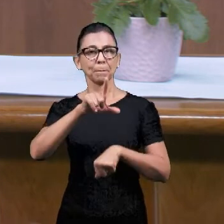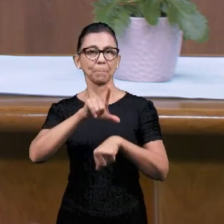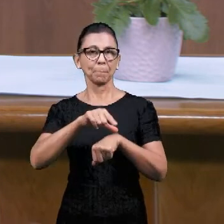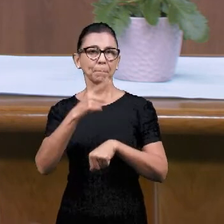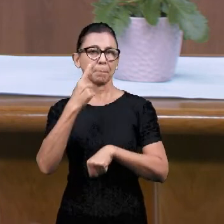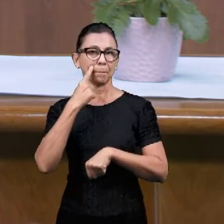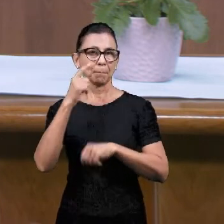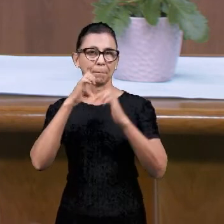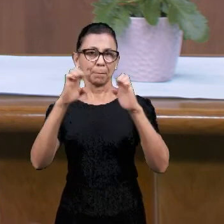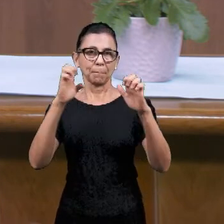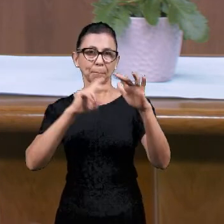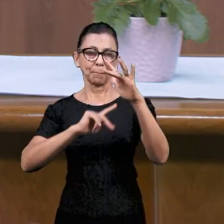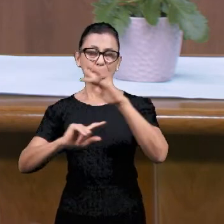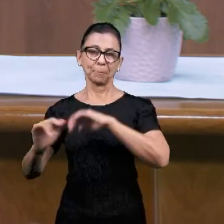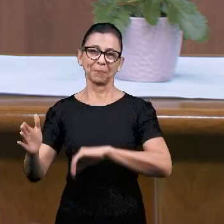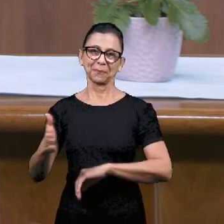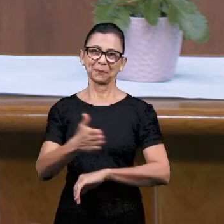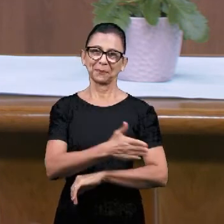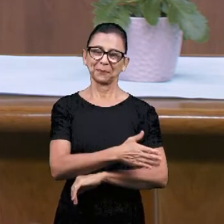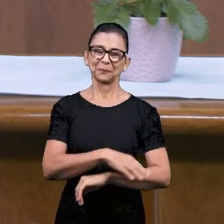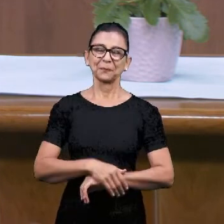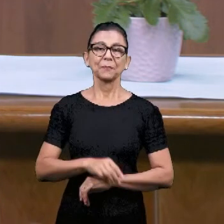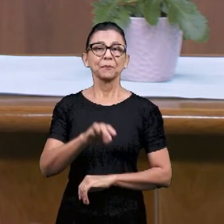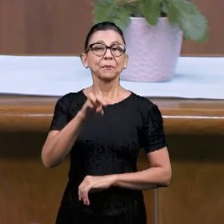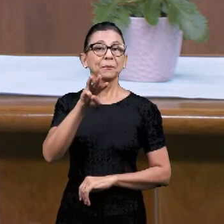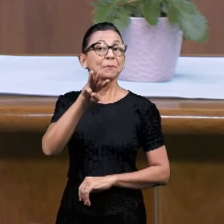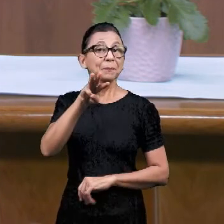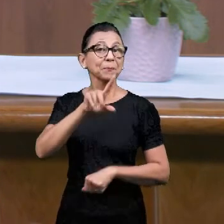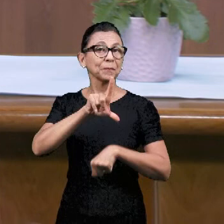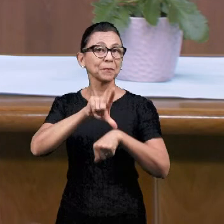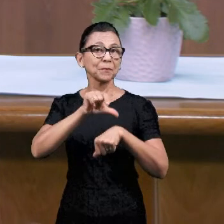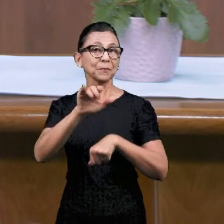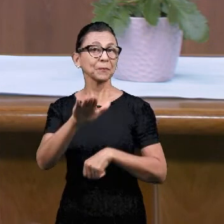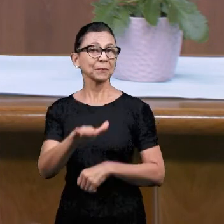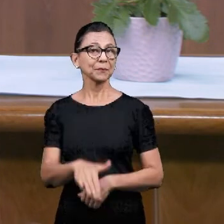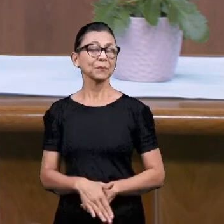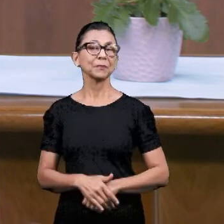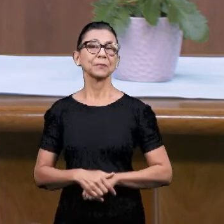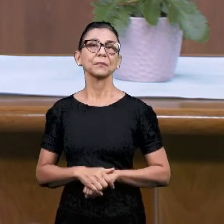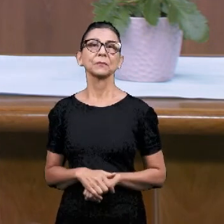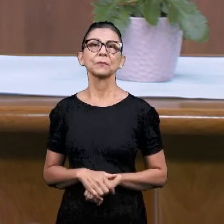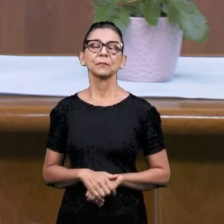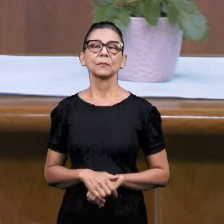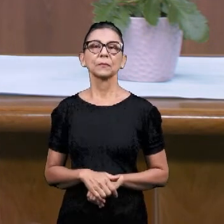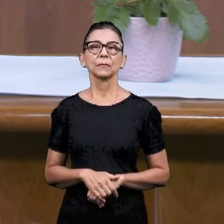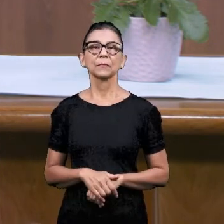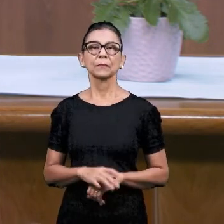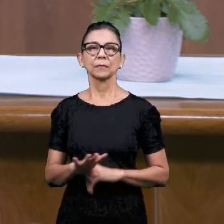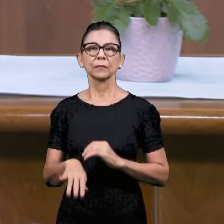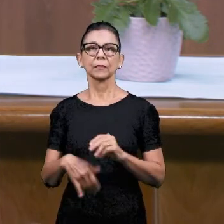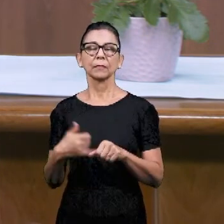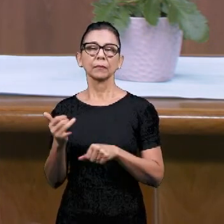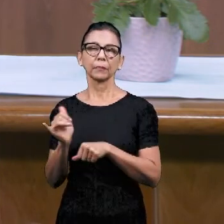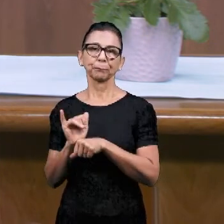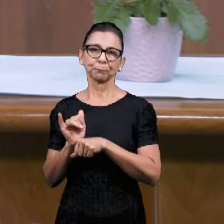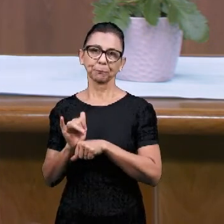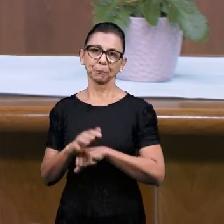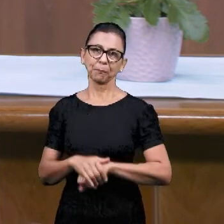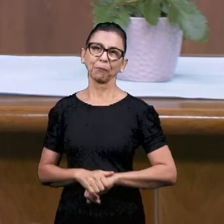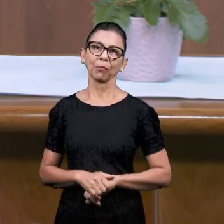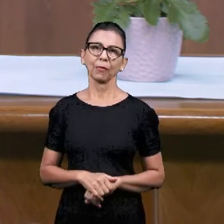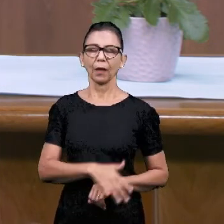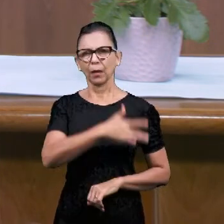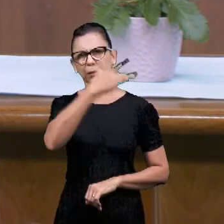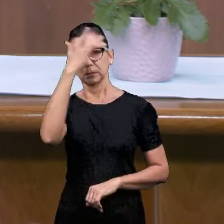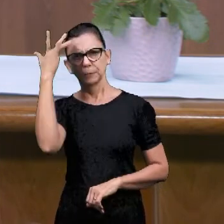éternel à 19h. À 15h l'après-midi, nous avons donc la transmission pour toute l'Église, qui sont les